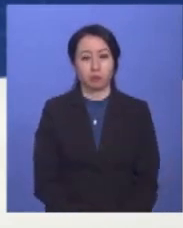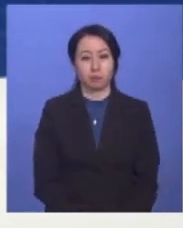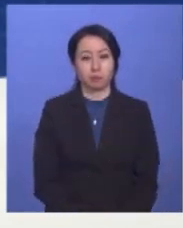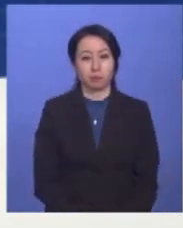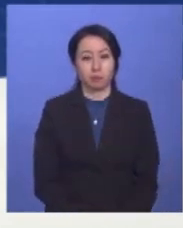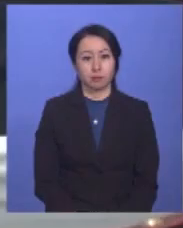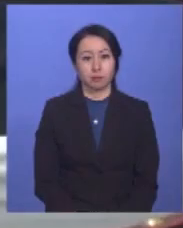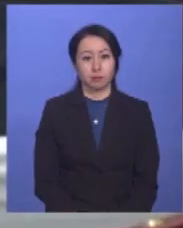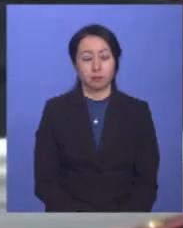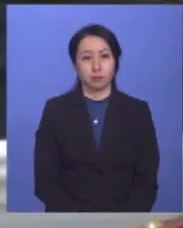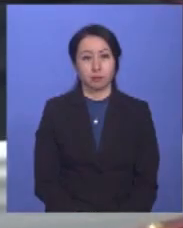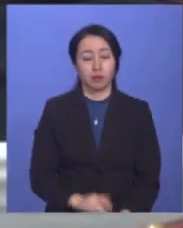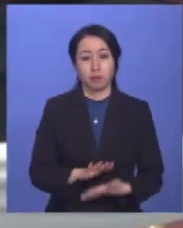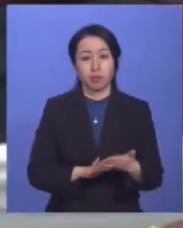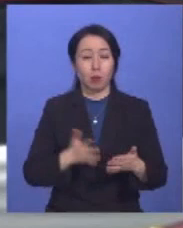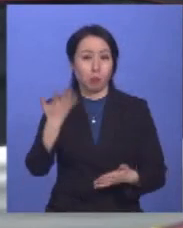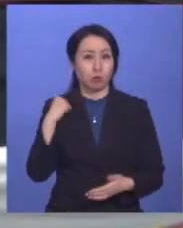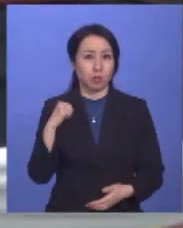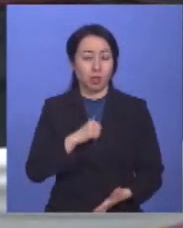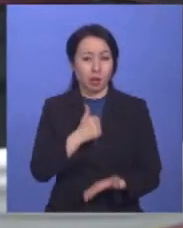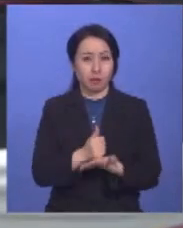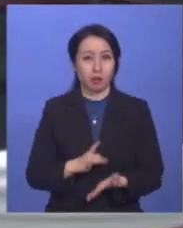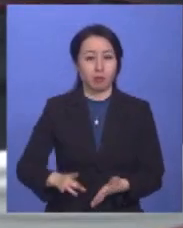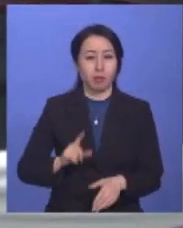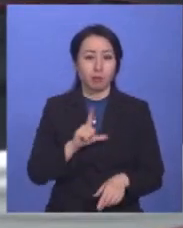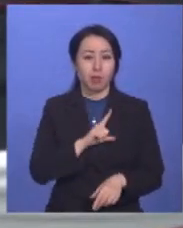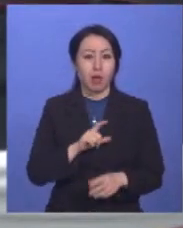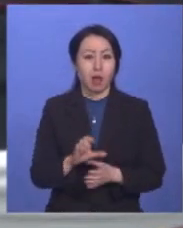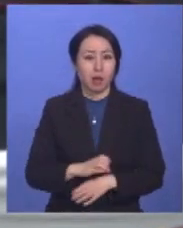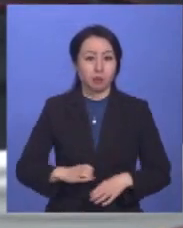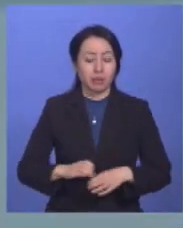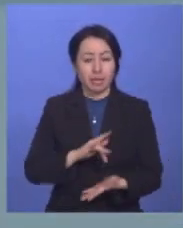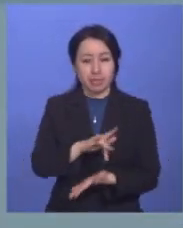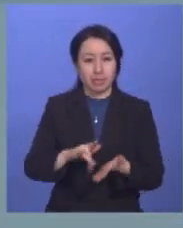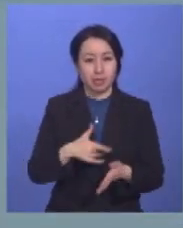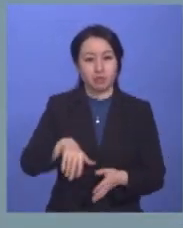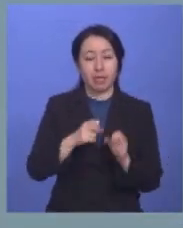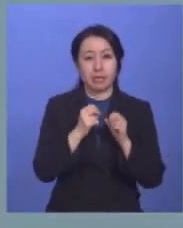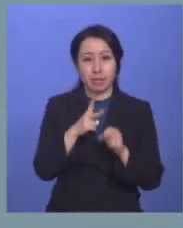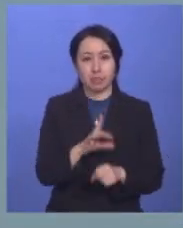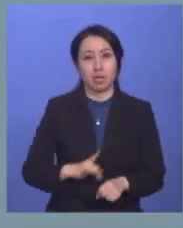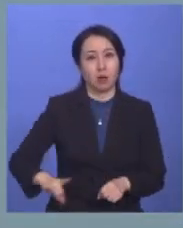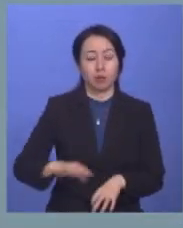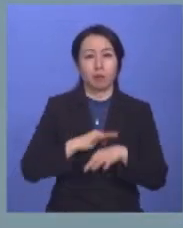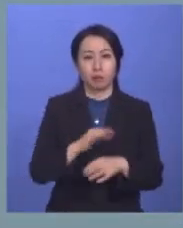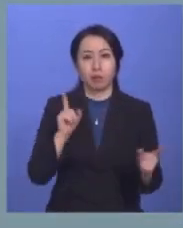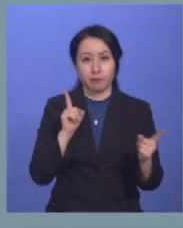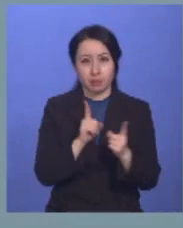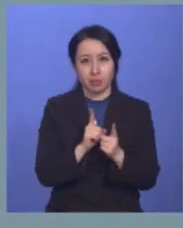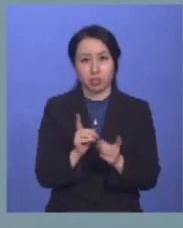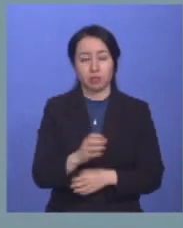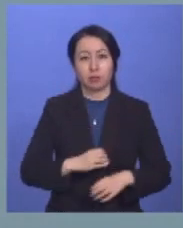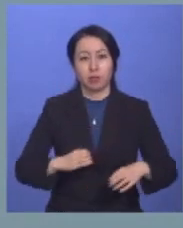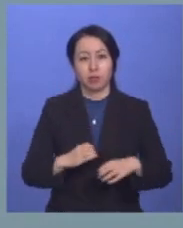дел. В течение прошлой недели глава департамента посетил административные центры всех 13 районов. Проведены встречи с личным